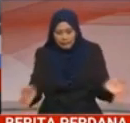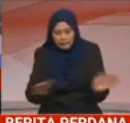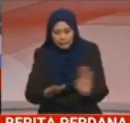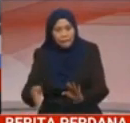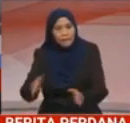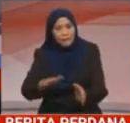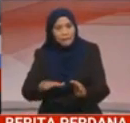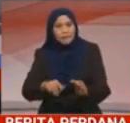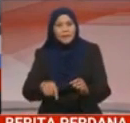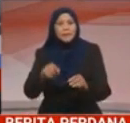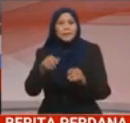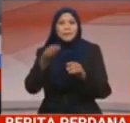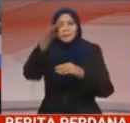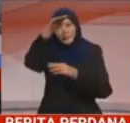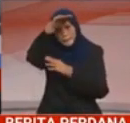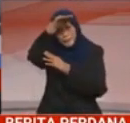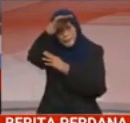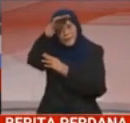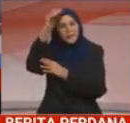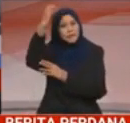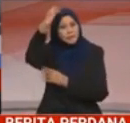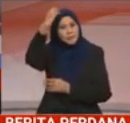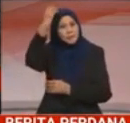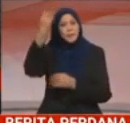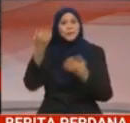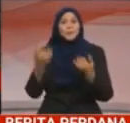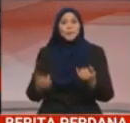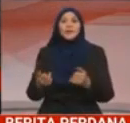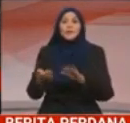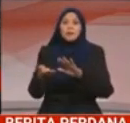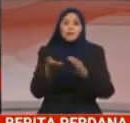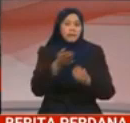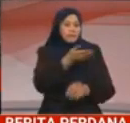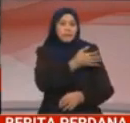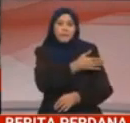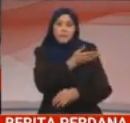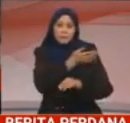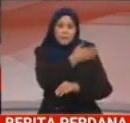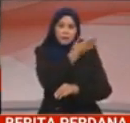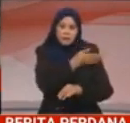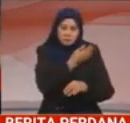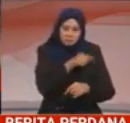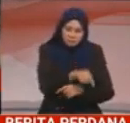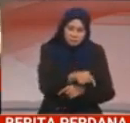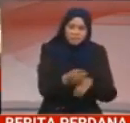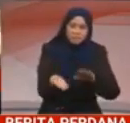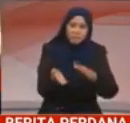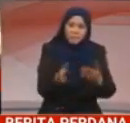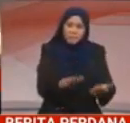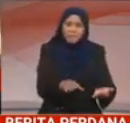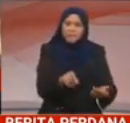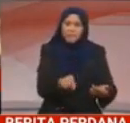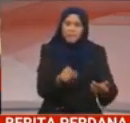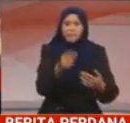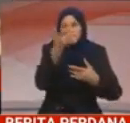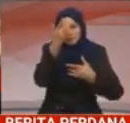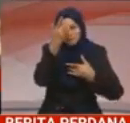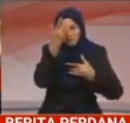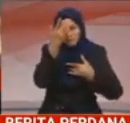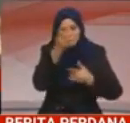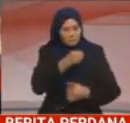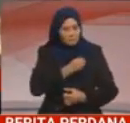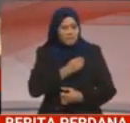Al-Husna Bandar Sunway, Selangor. Allahyarham menghembuskan nafas terakhir di Hospital Kuala Lumpur semalam akibat kanser